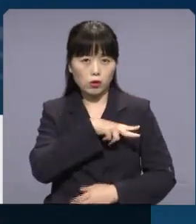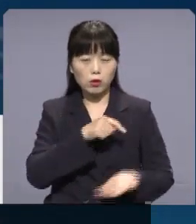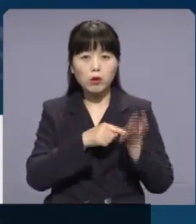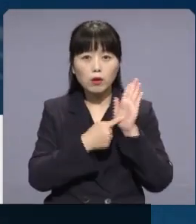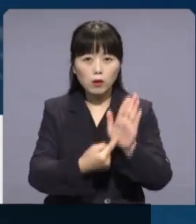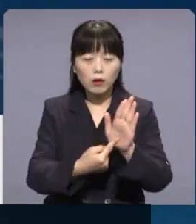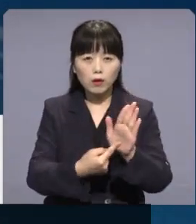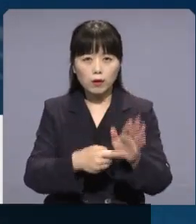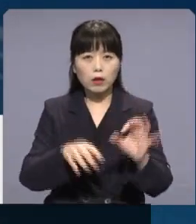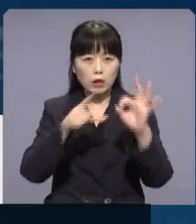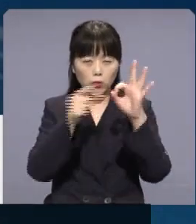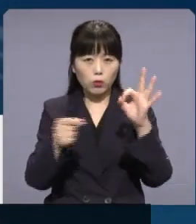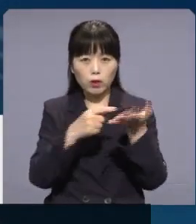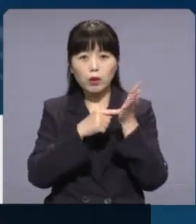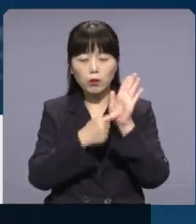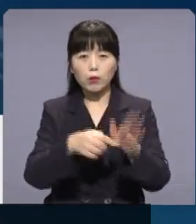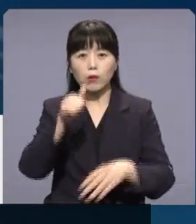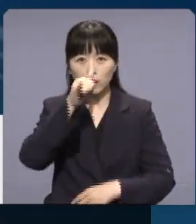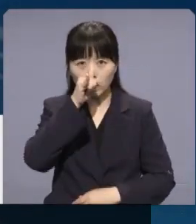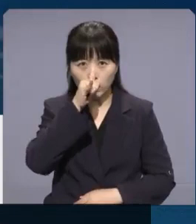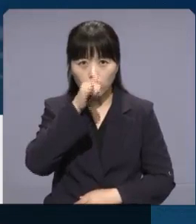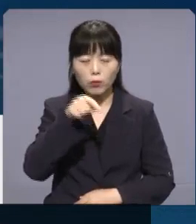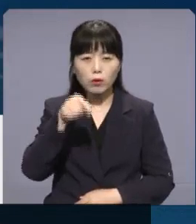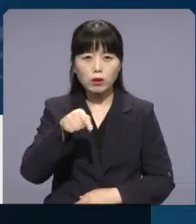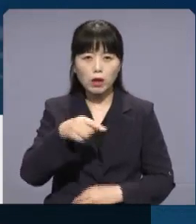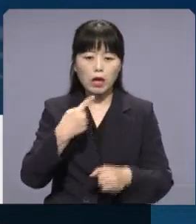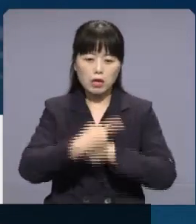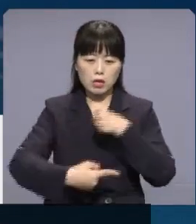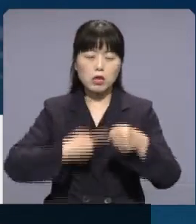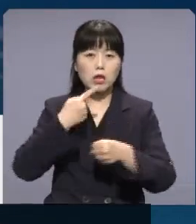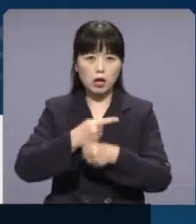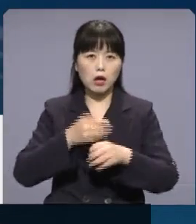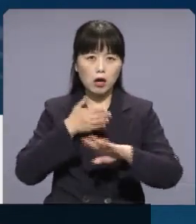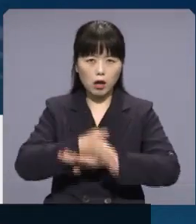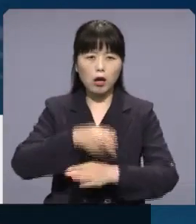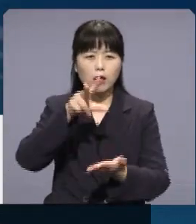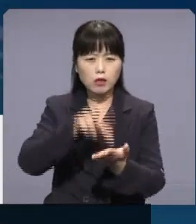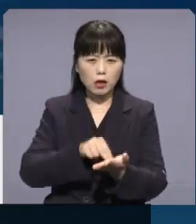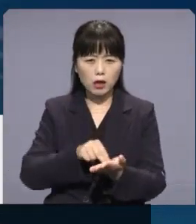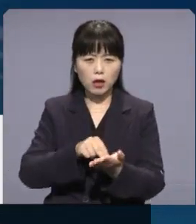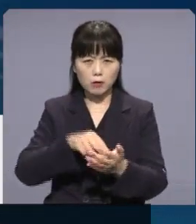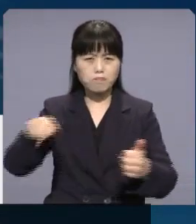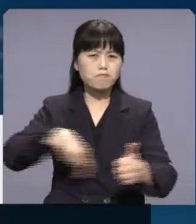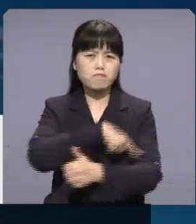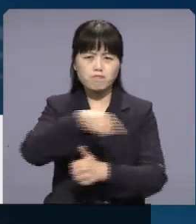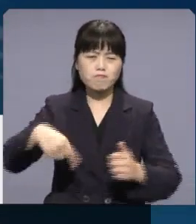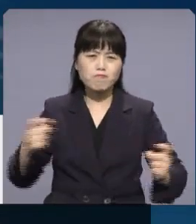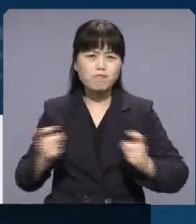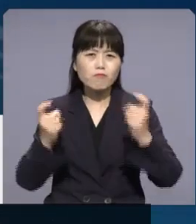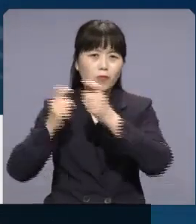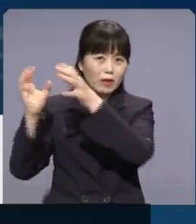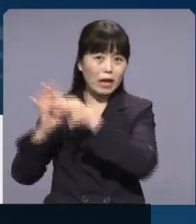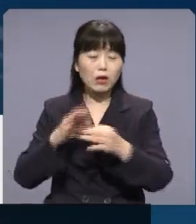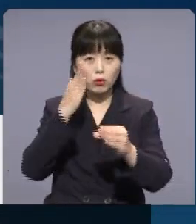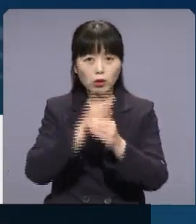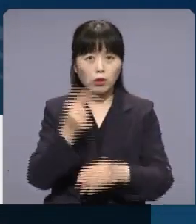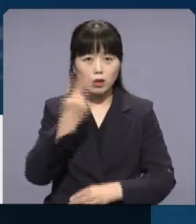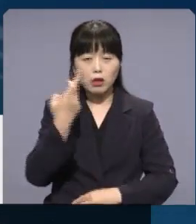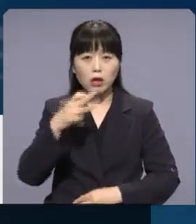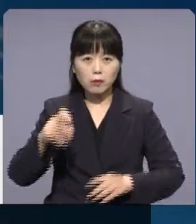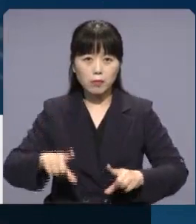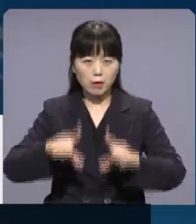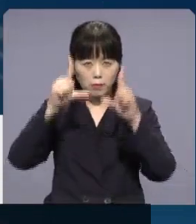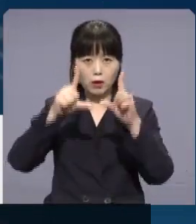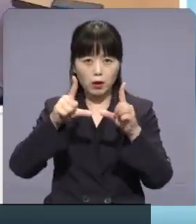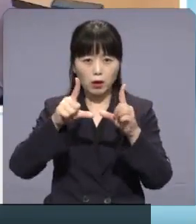거예요. 10월에 공개가 돼서요. 이게 거의 1년 가까이 이 사건이 전국을 다 뒤덮었어요. 2013년